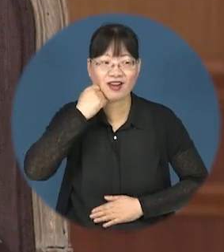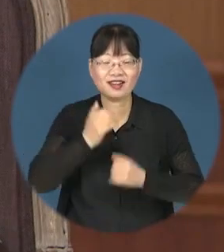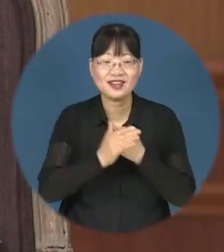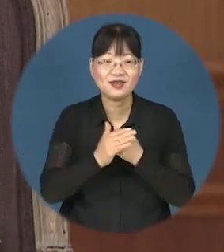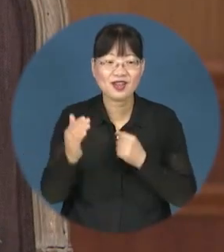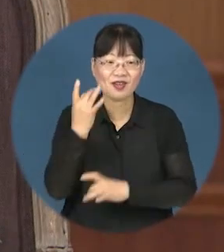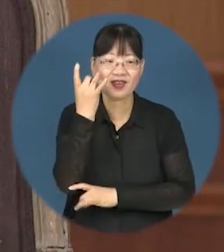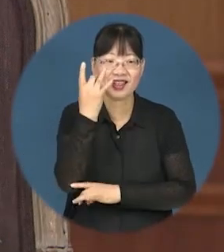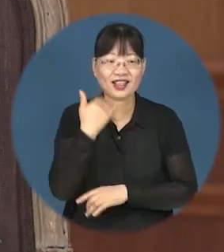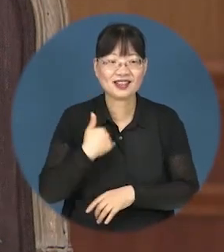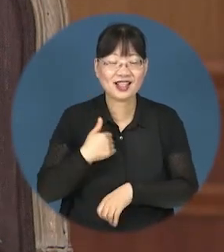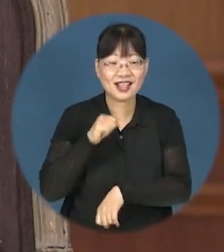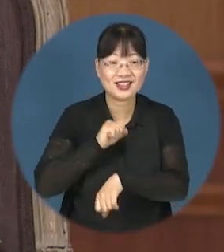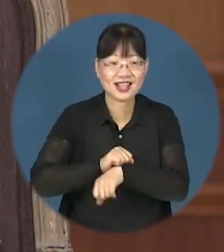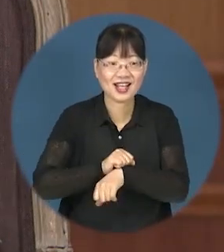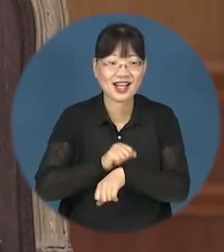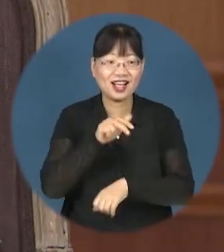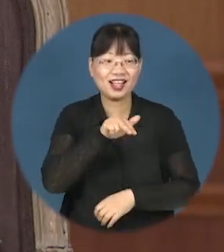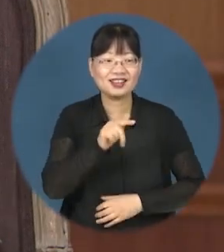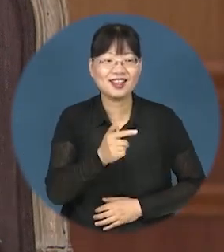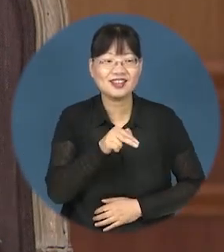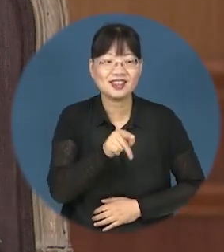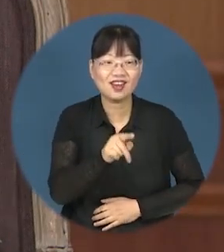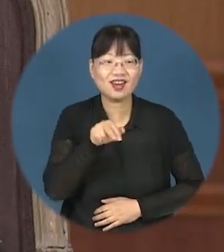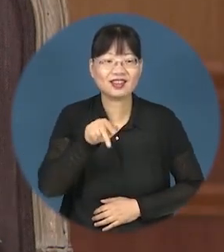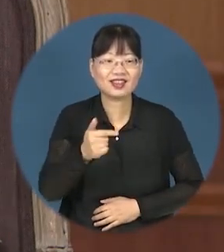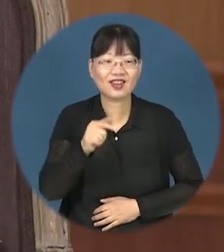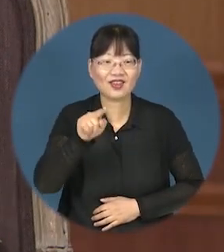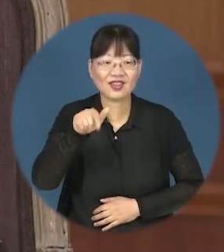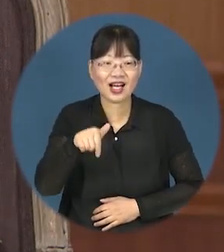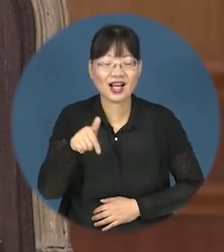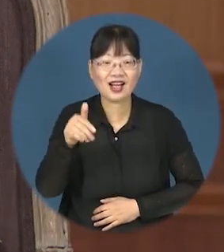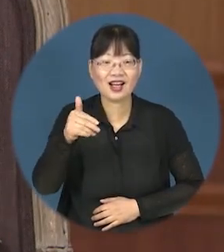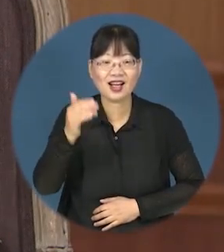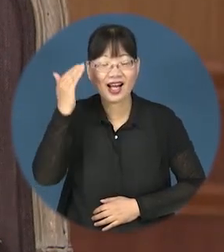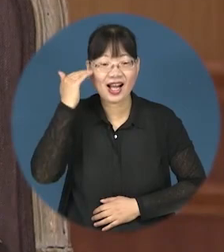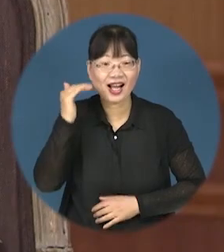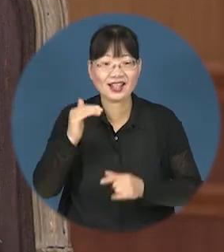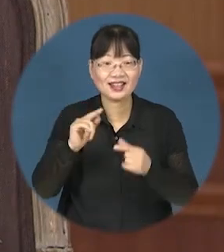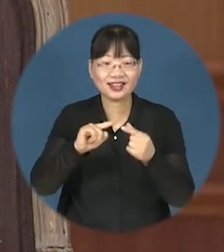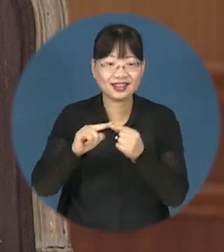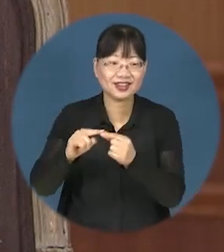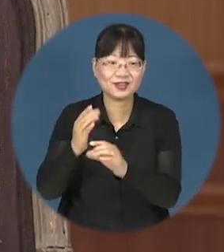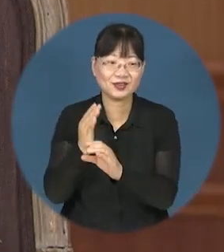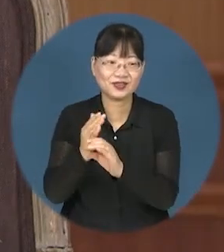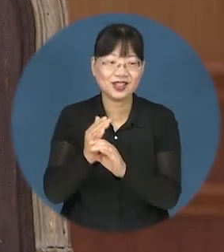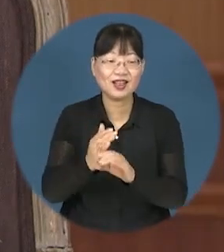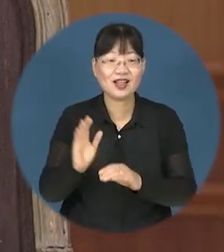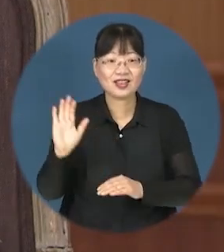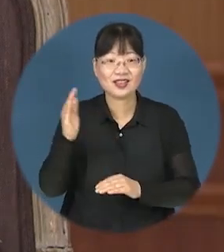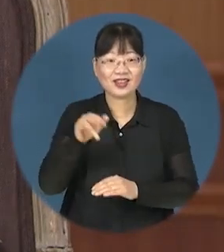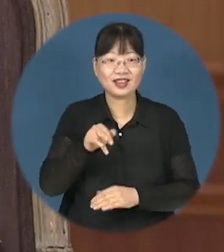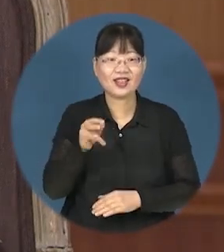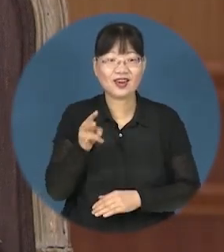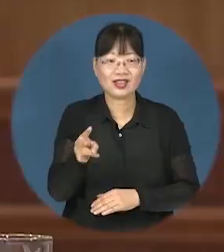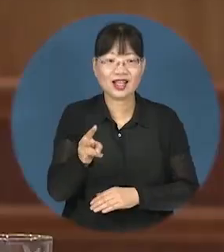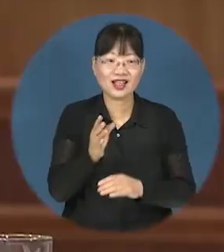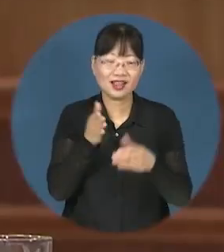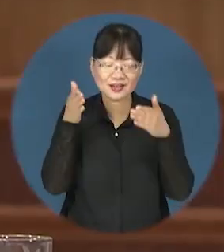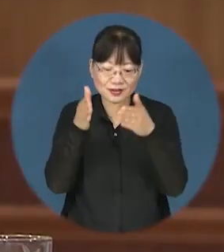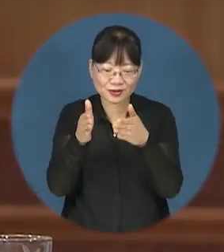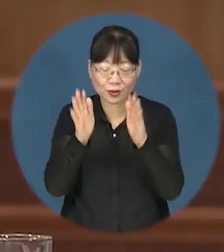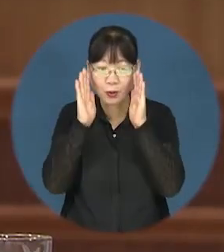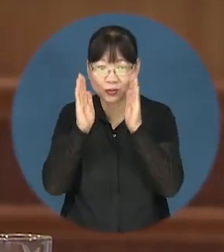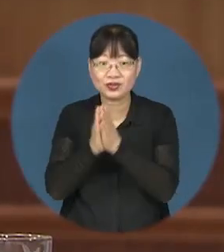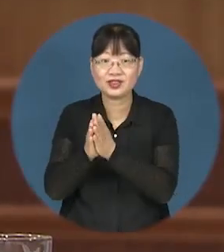그래서 원래 제가 잘 하던 전석 전문가 한글을 중심으로 현대 사회를 중심으로 공부를 하기 시작했죠